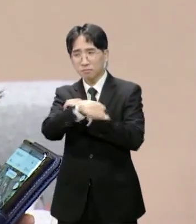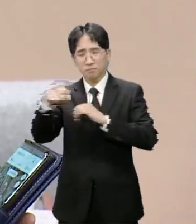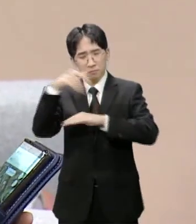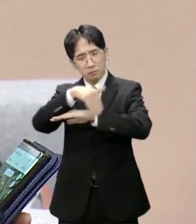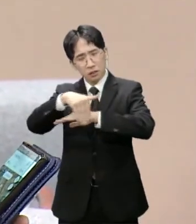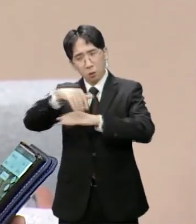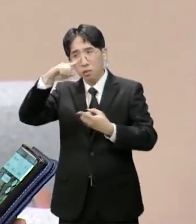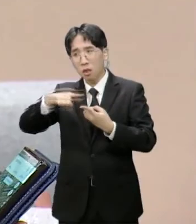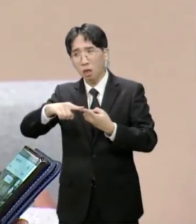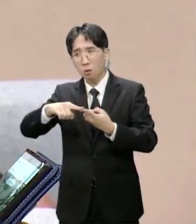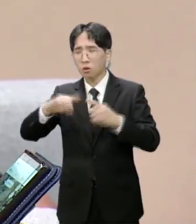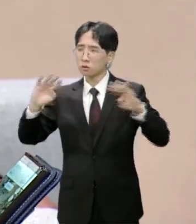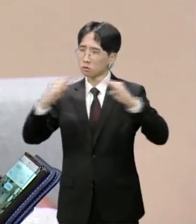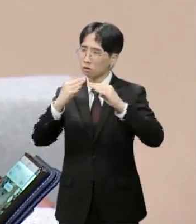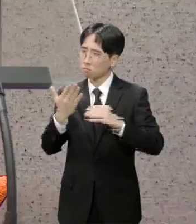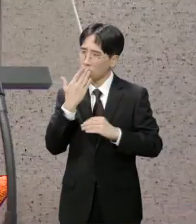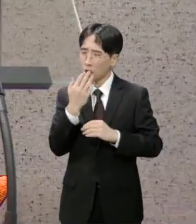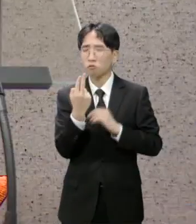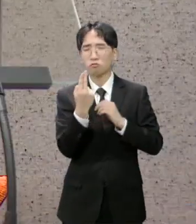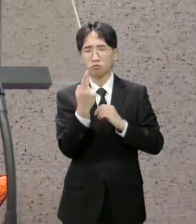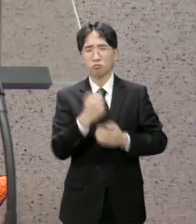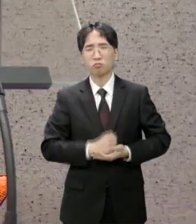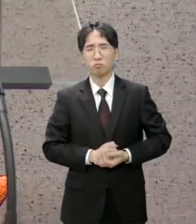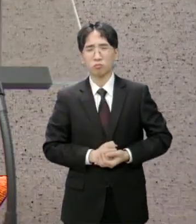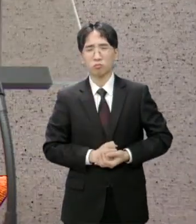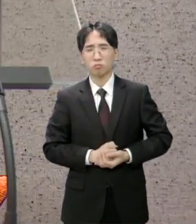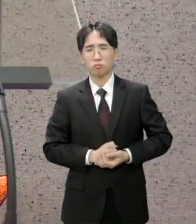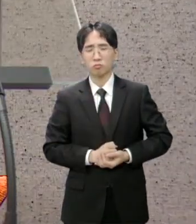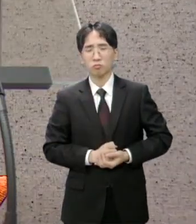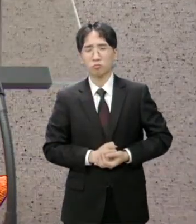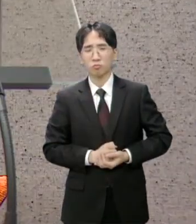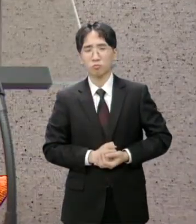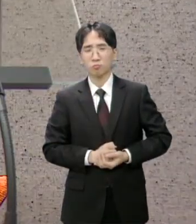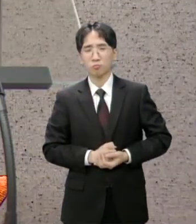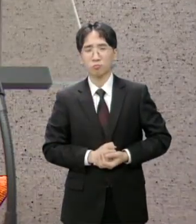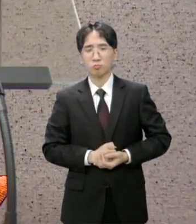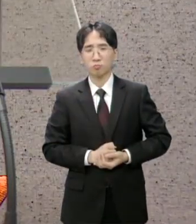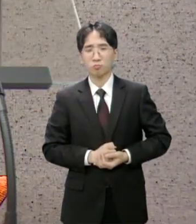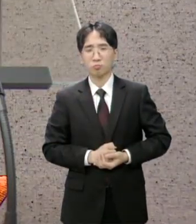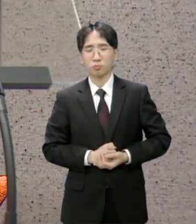진행될 수 있을지 귀추가 주목됩니다. BTV 뉴스 서주원입니다.